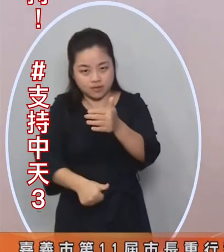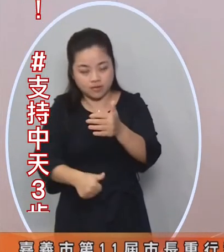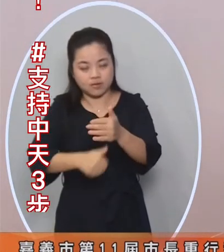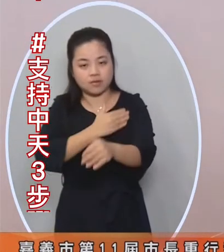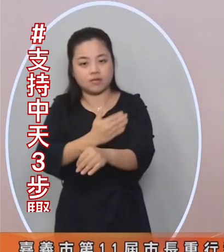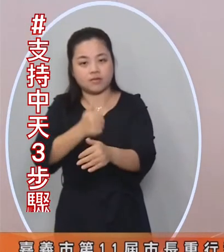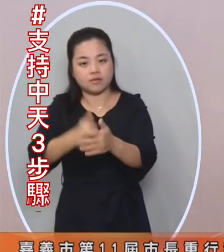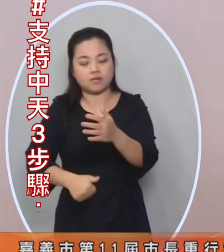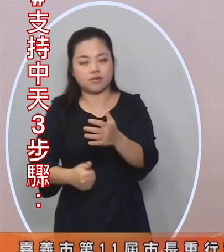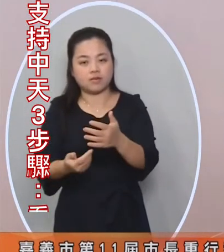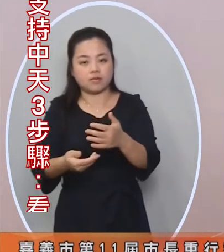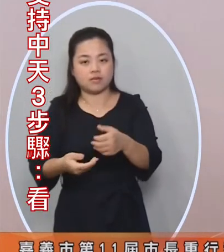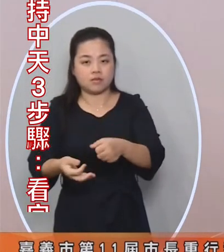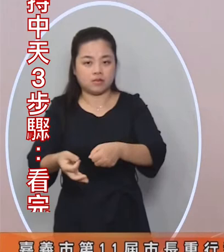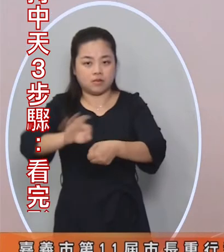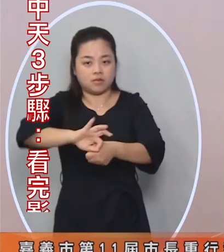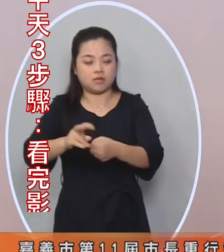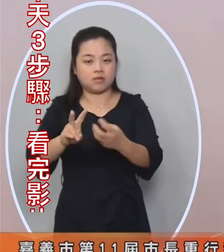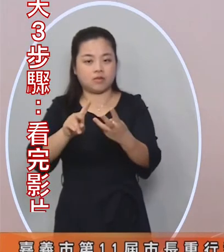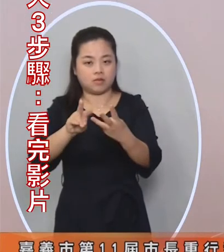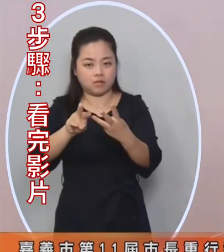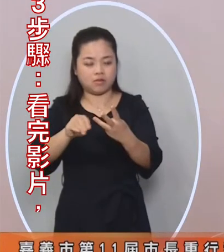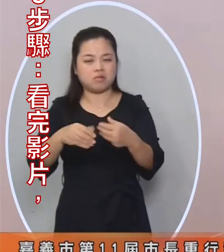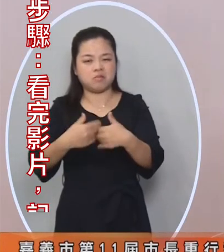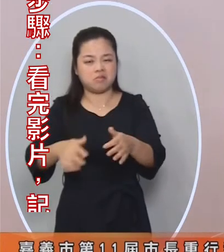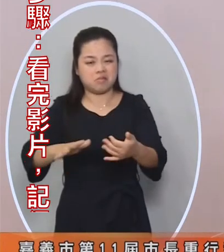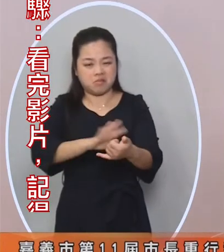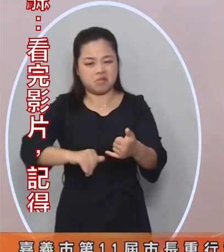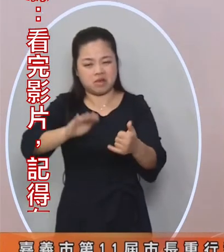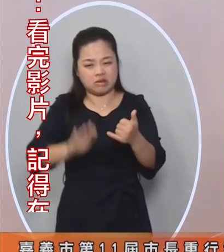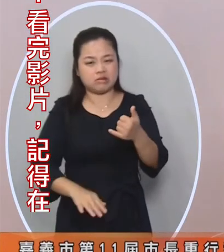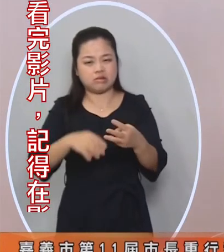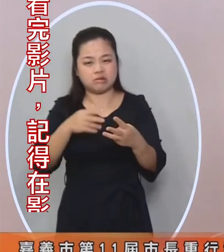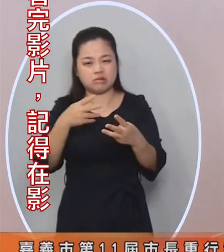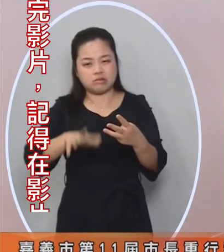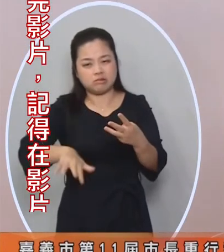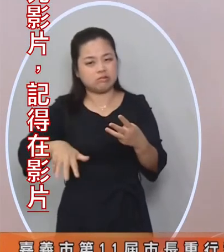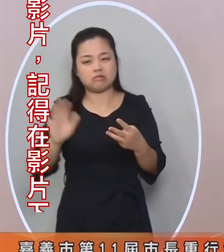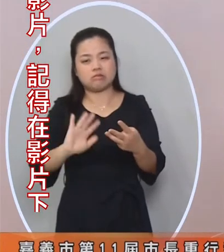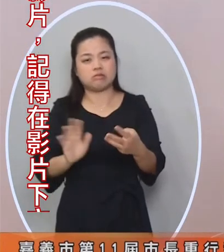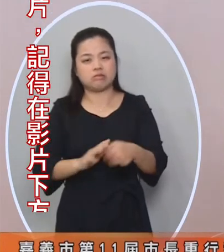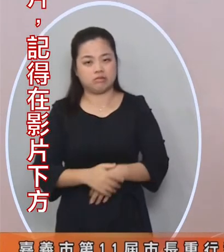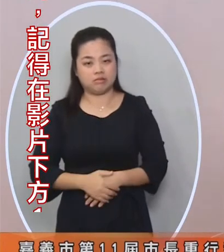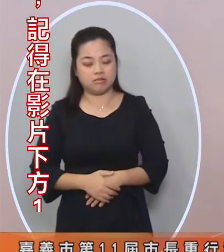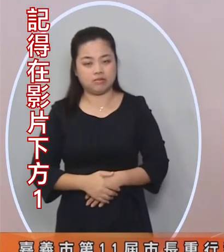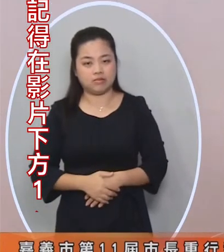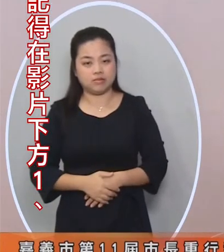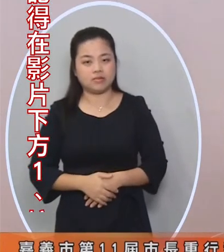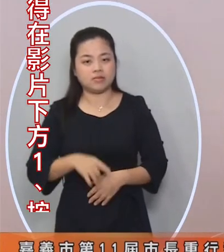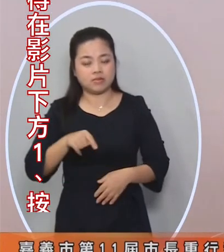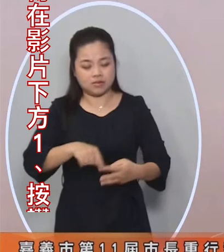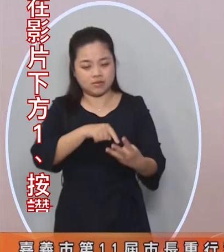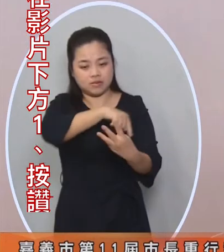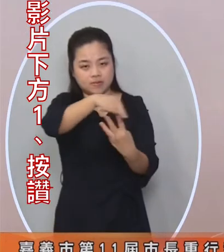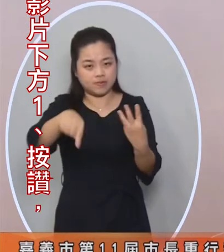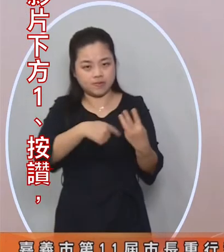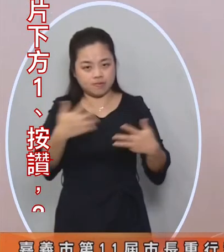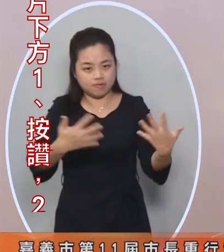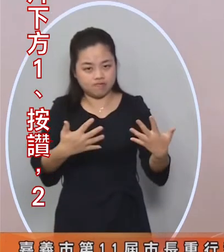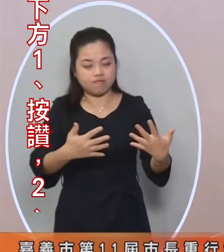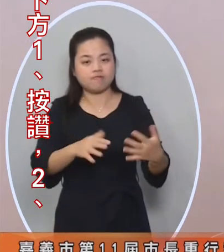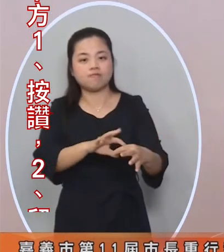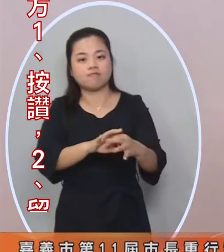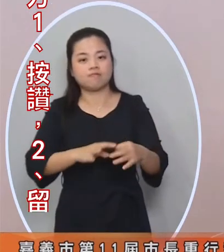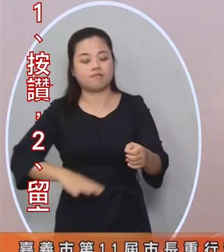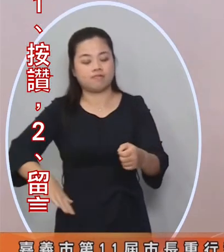我们提高到20,000元，不要在全国最低的8,000元，这些问题都是关系着民众生活。